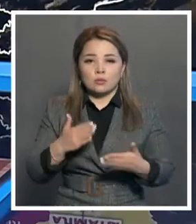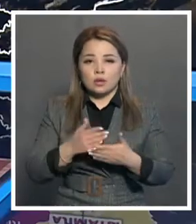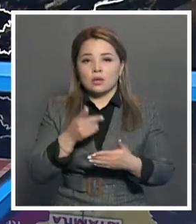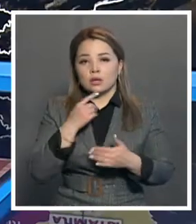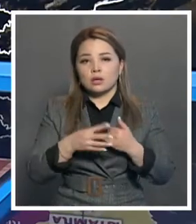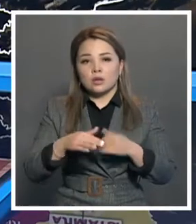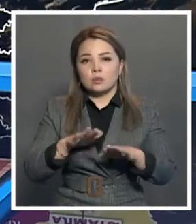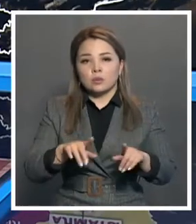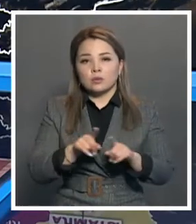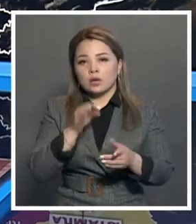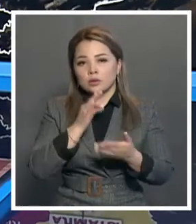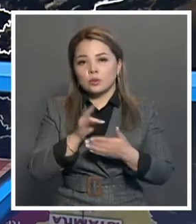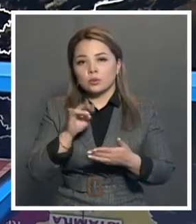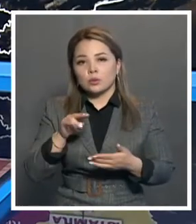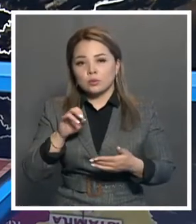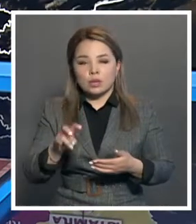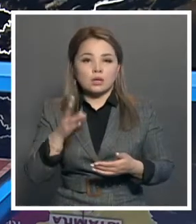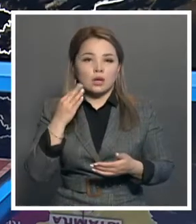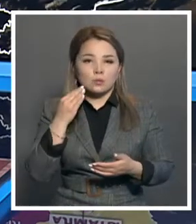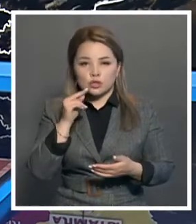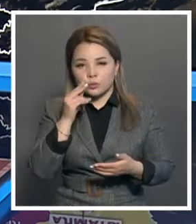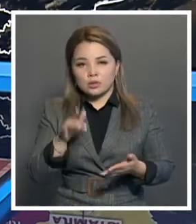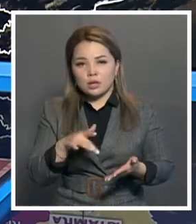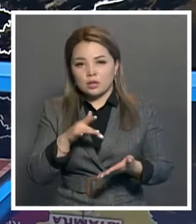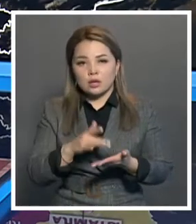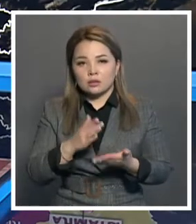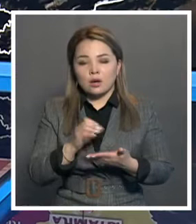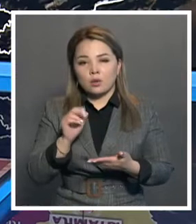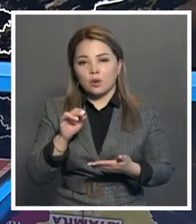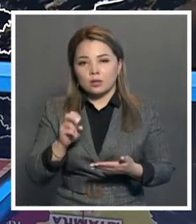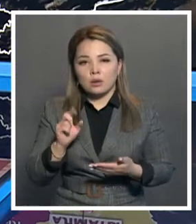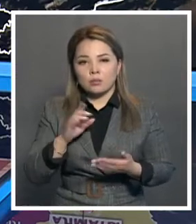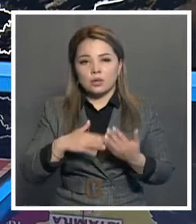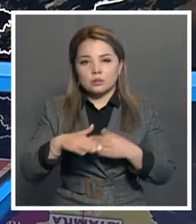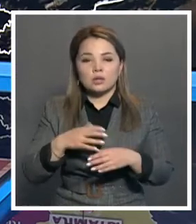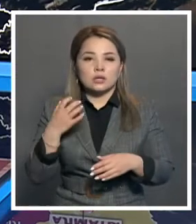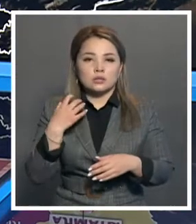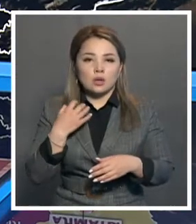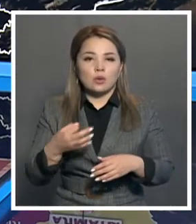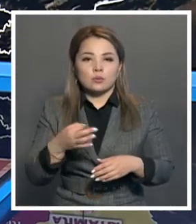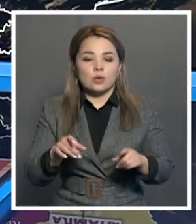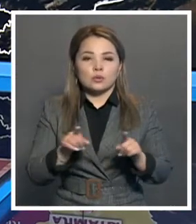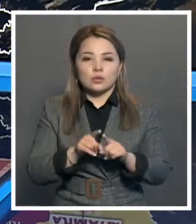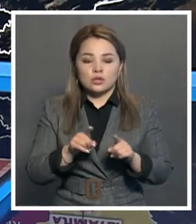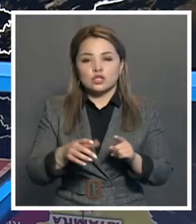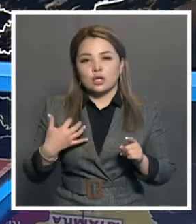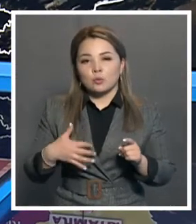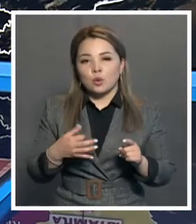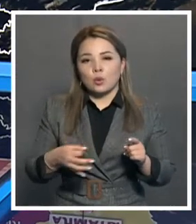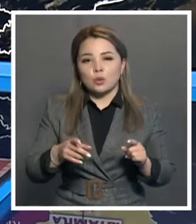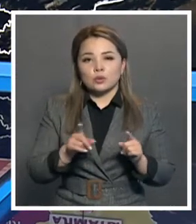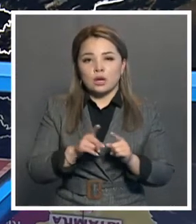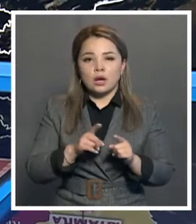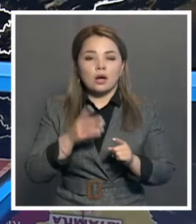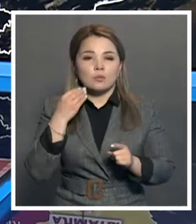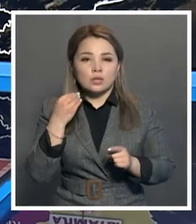қызыл аймақта, олар Нұр-Сұлтан, Алматы, Шымкент қалалары мен Ақмола, Батыс Қазақстан, Қарағанды, Қызылорда, Павлодар және Жамбыл облыстары. Ал